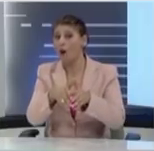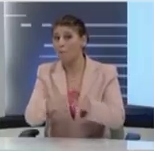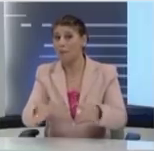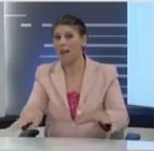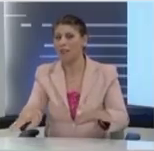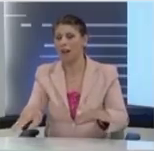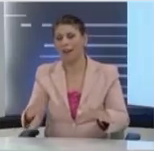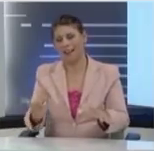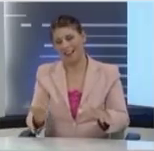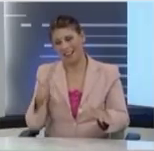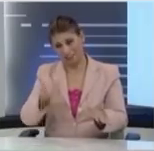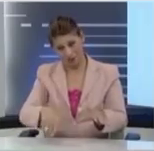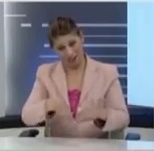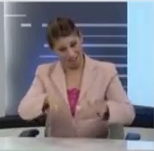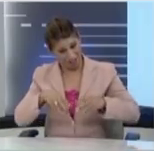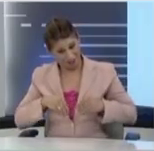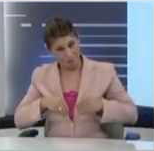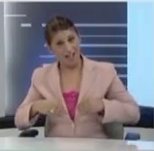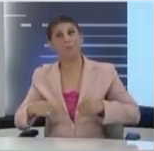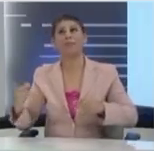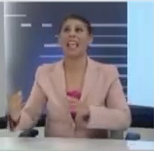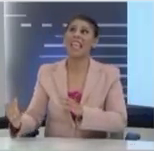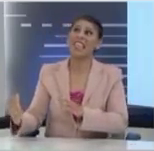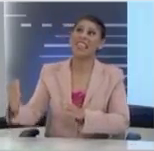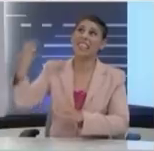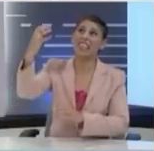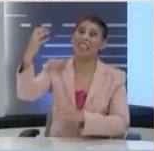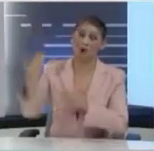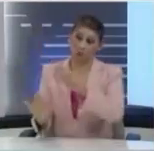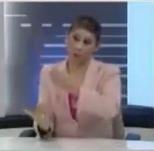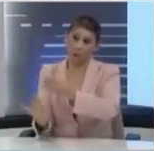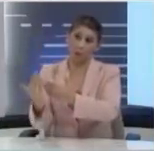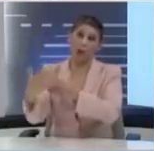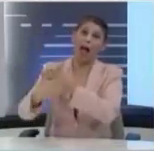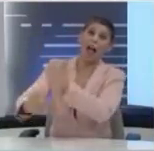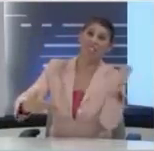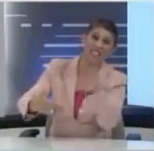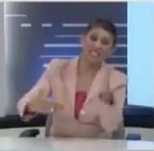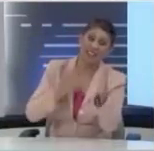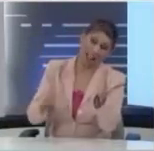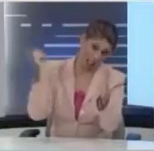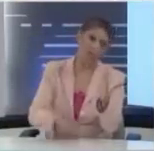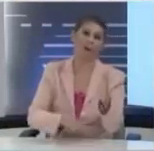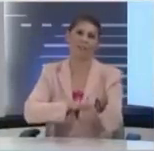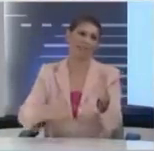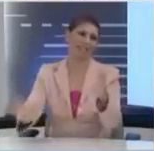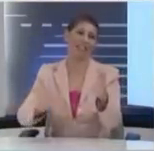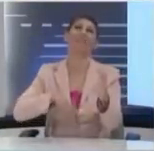τη Δύση, κομματάκι δύσκολο, κύριε Μητσοτάκη, δεν νομίζετε? Δεν είναι εύκολο.